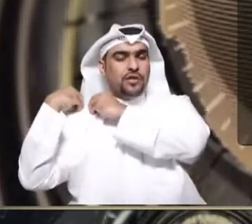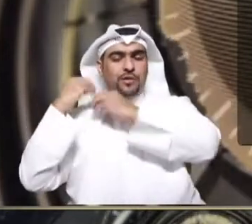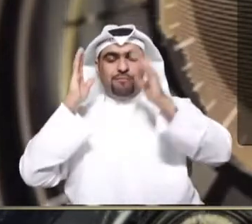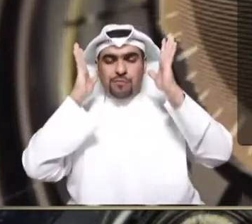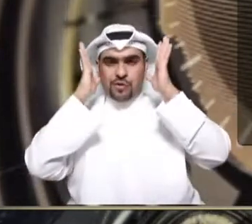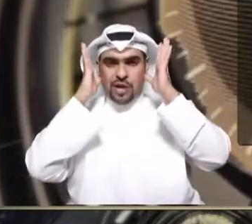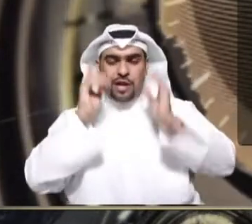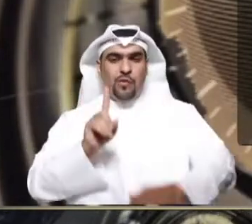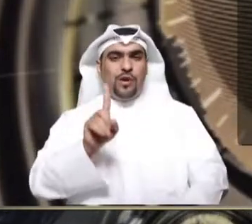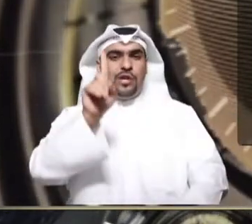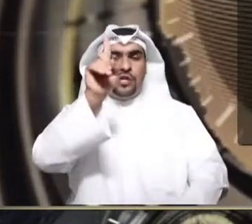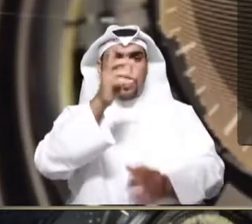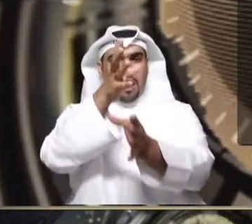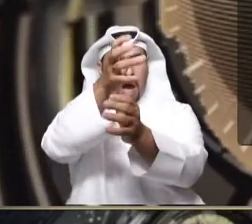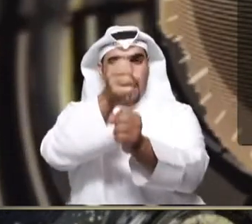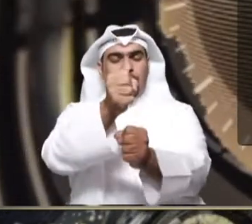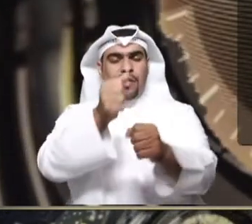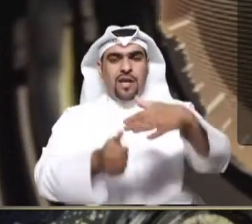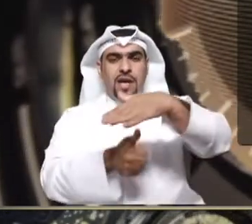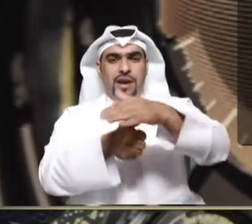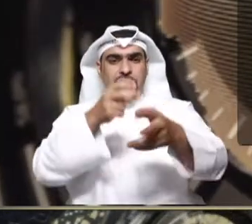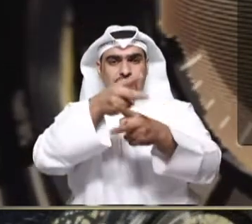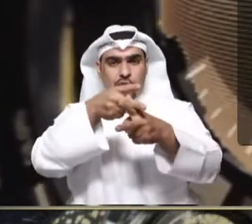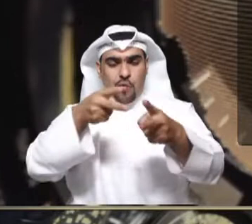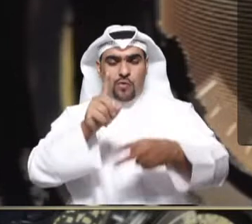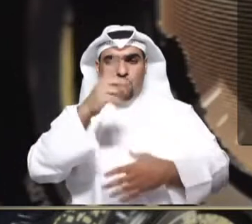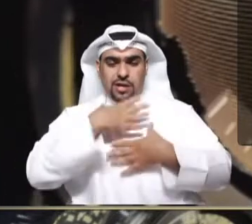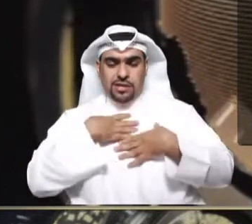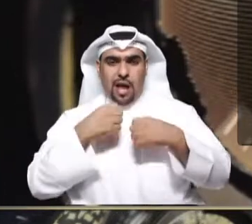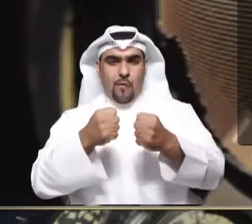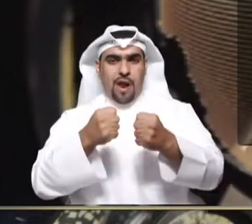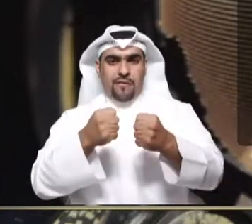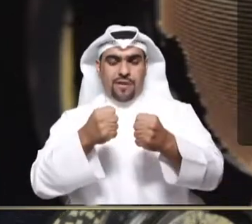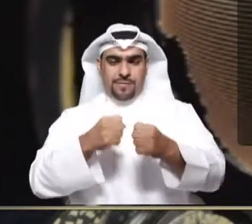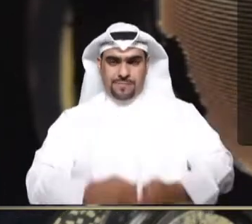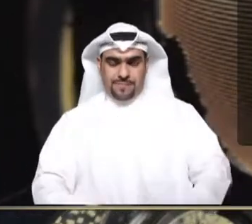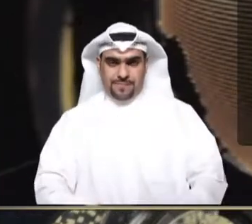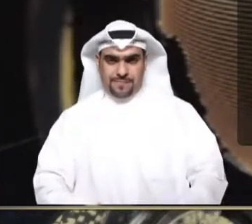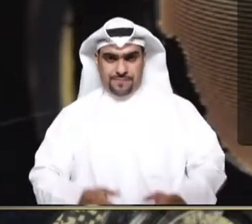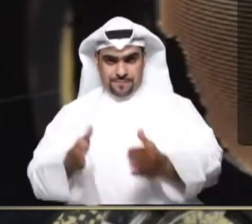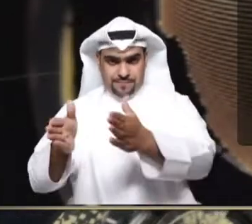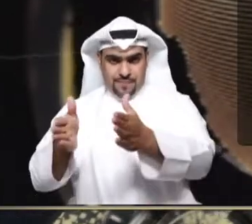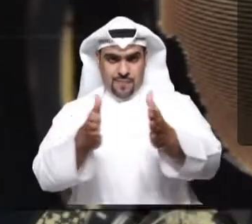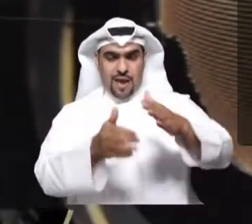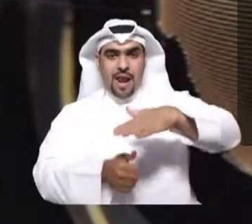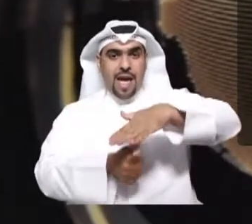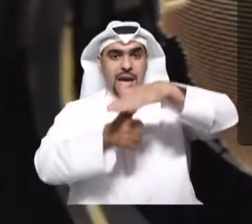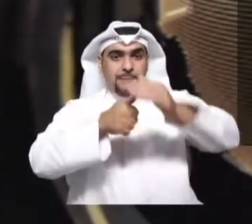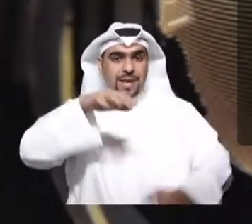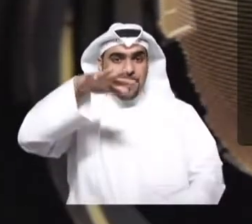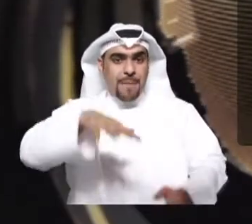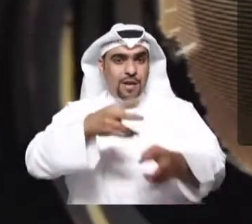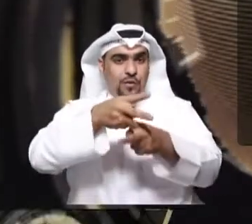سموه رعاه الله موفور الصحة والعافية. وقد شكر سموه حفظه